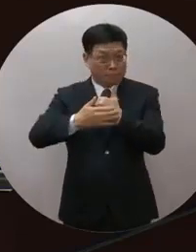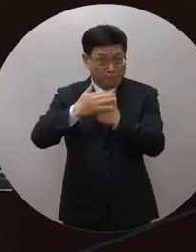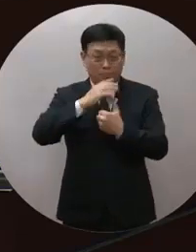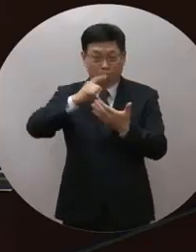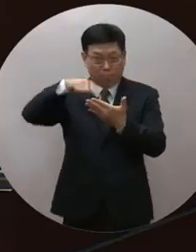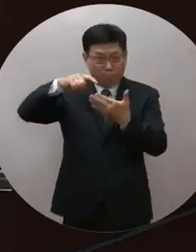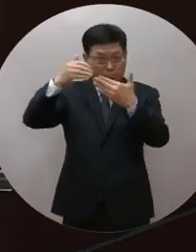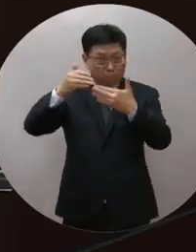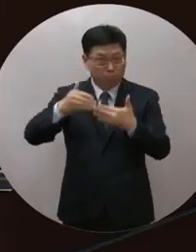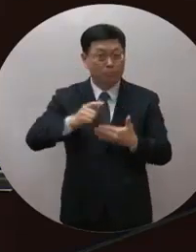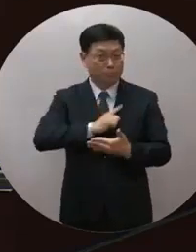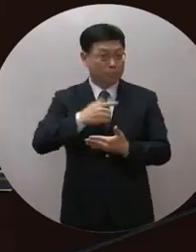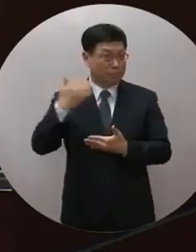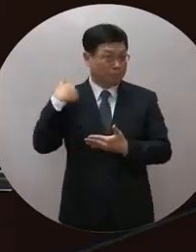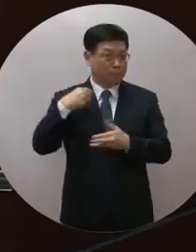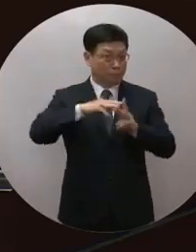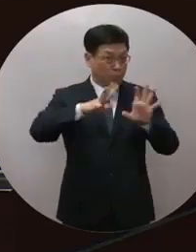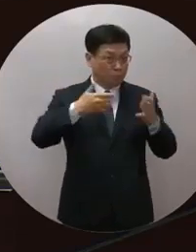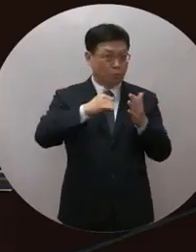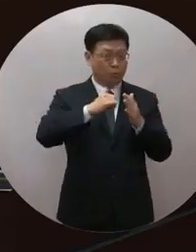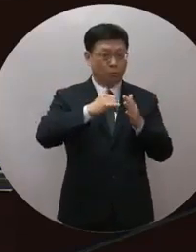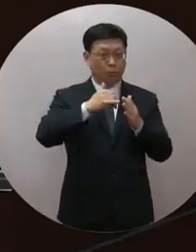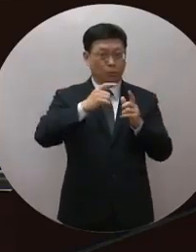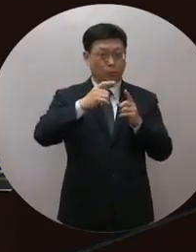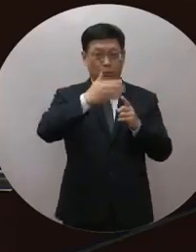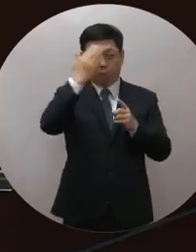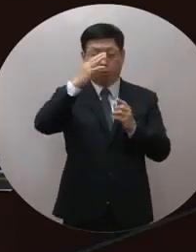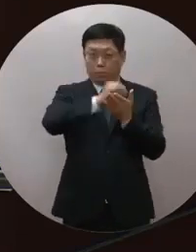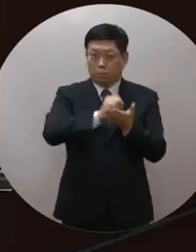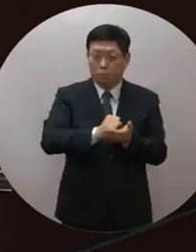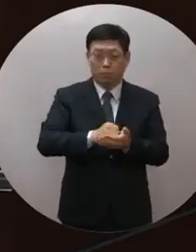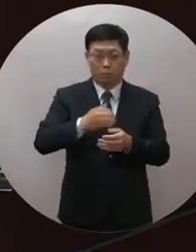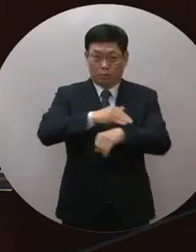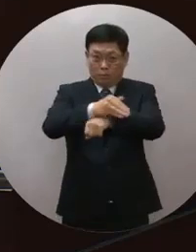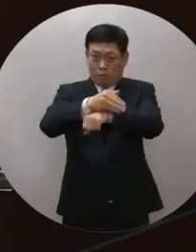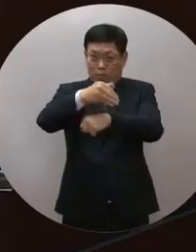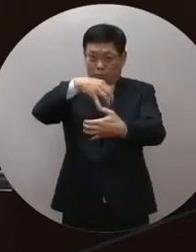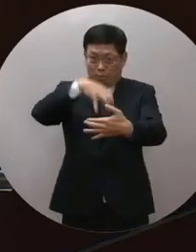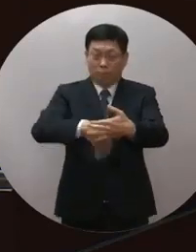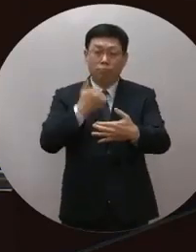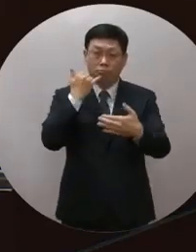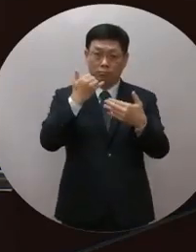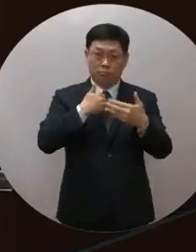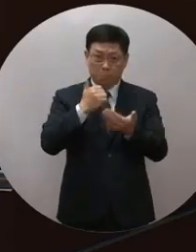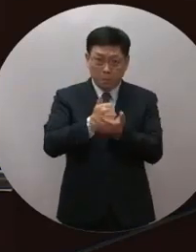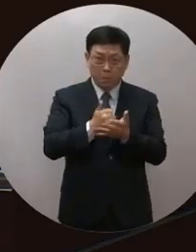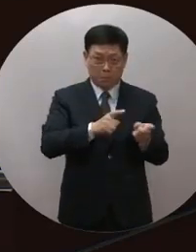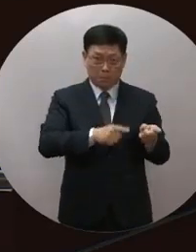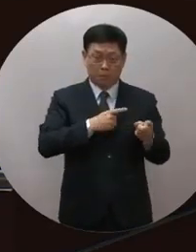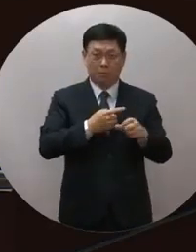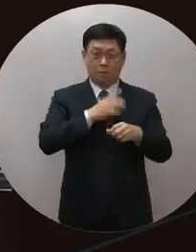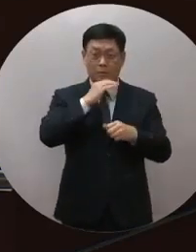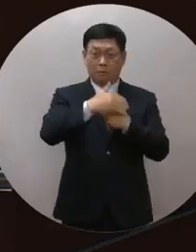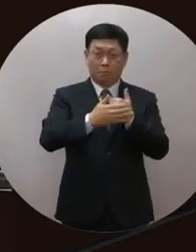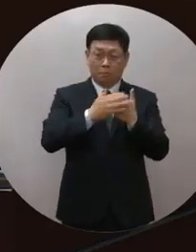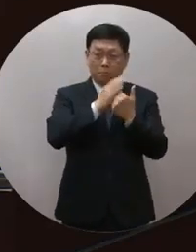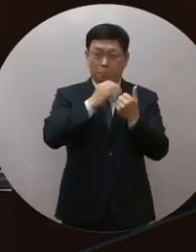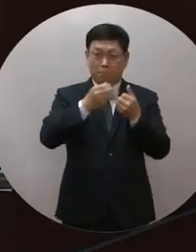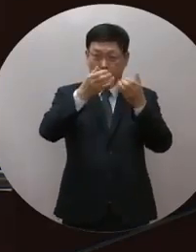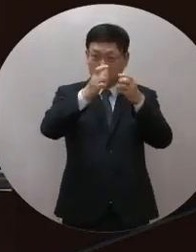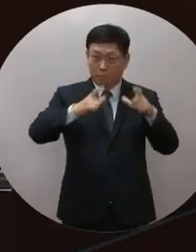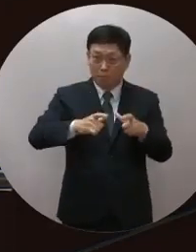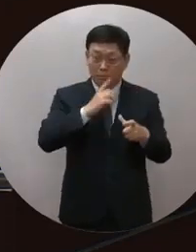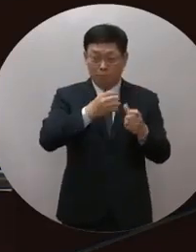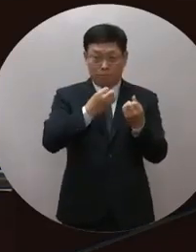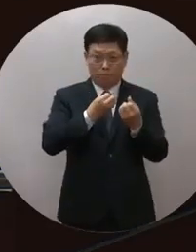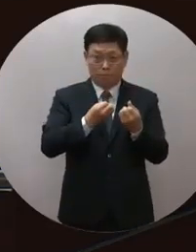勾起出国时9个小时内就能够确认保平信号邮轮的检疫